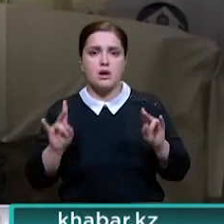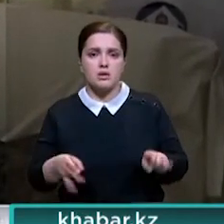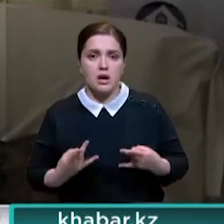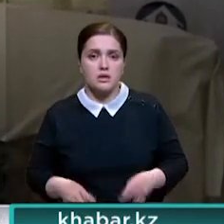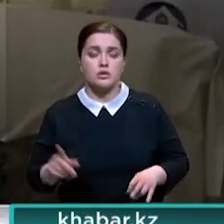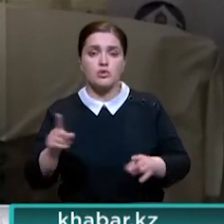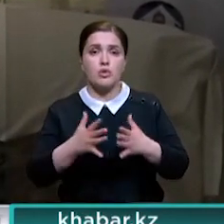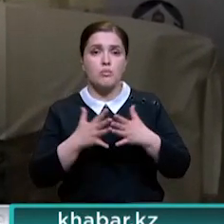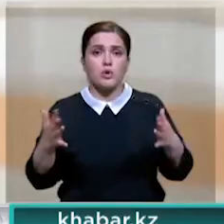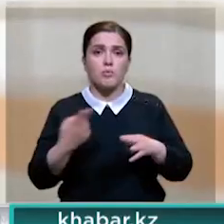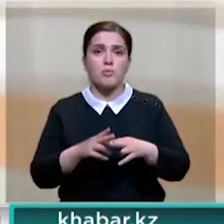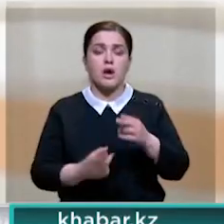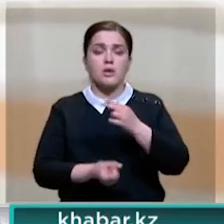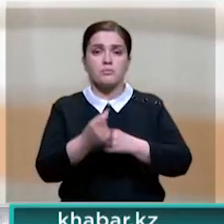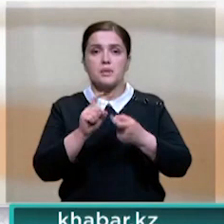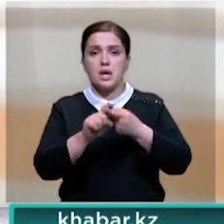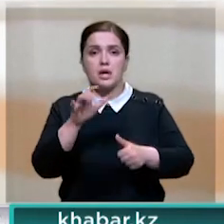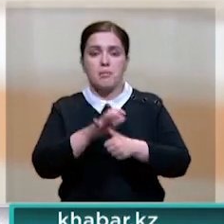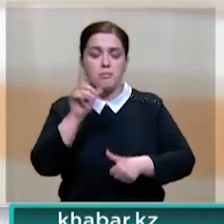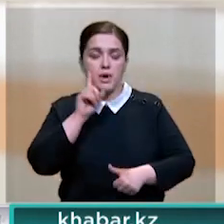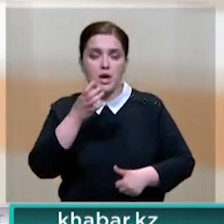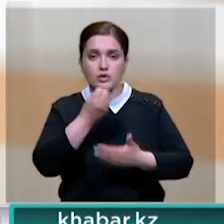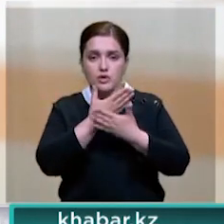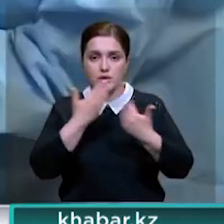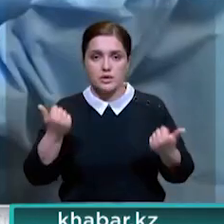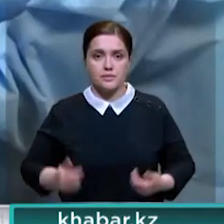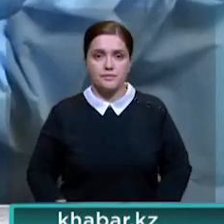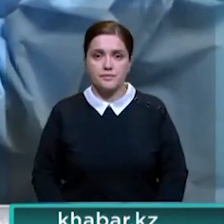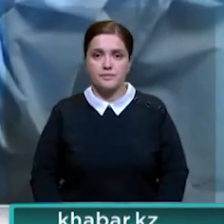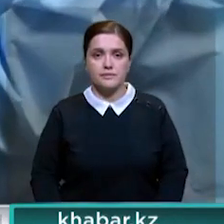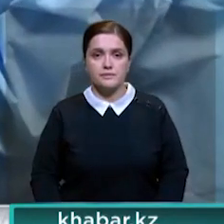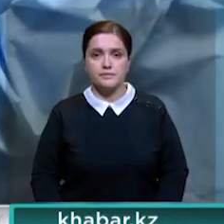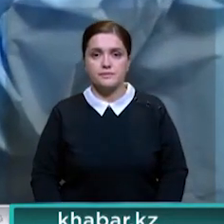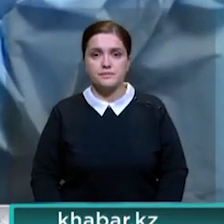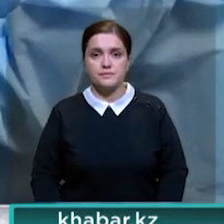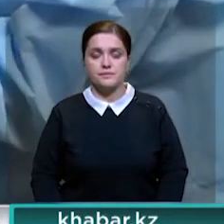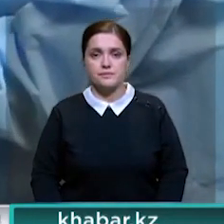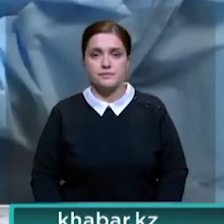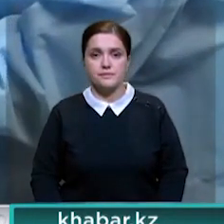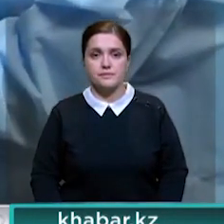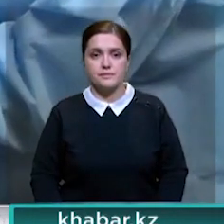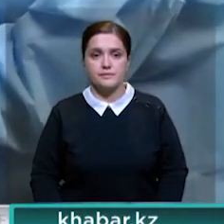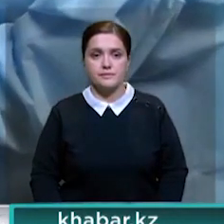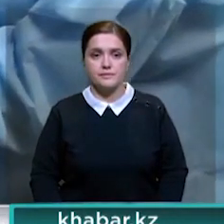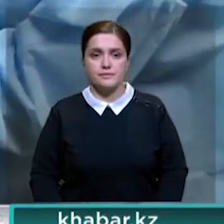что большой вспышки мукор микоза в индии пока еще нет осям х сентоза михаил зельман дмитрий лукша индия